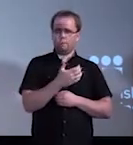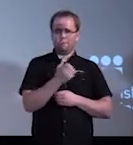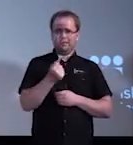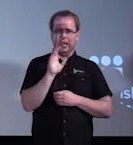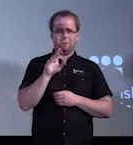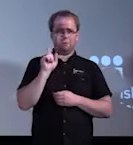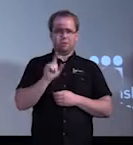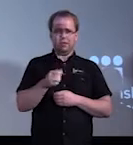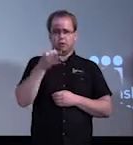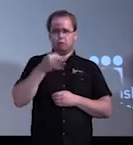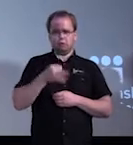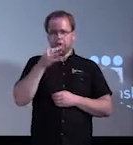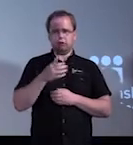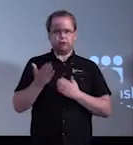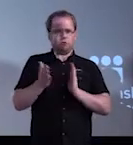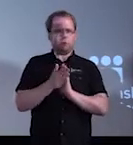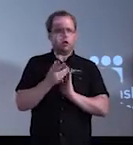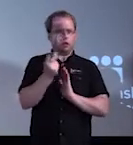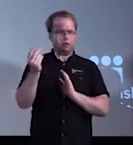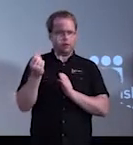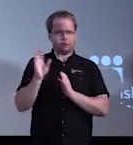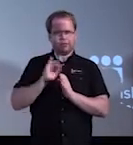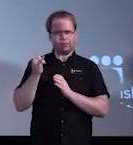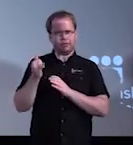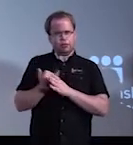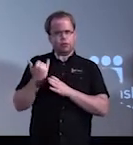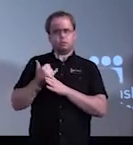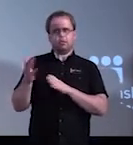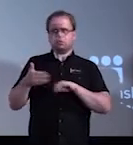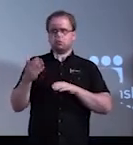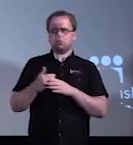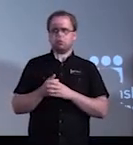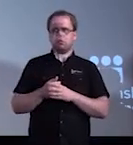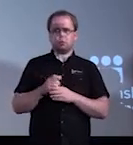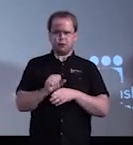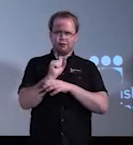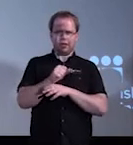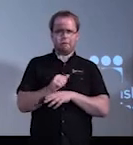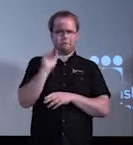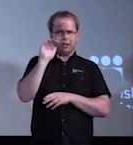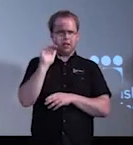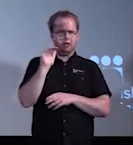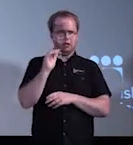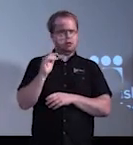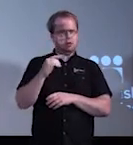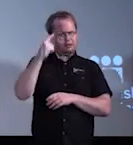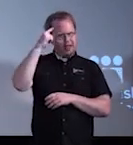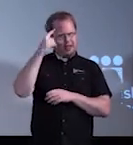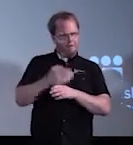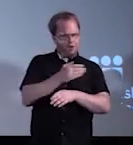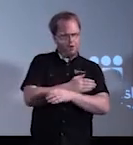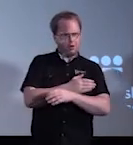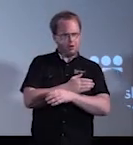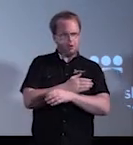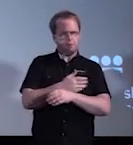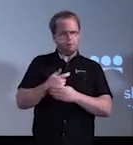finns i produktionsmassan. Det kommer leda till att tynga fram mycket mer rationella beslut eftersom det inte längre finns en ekonomisk